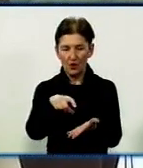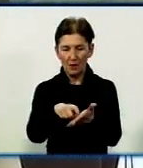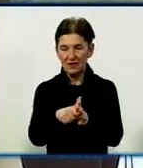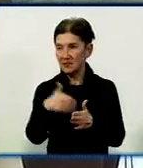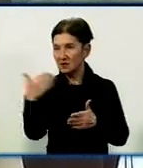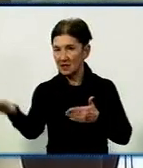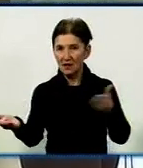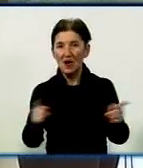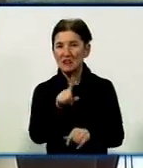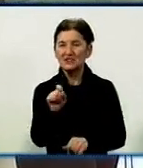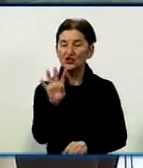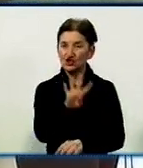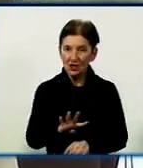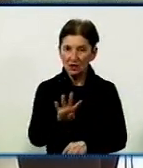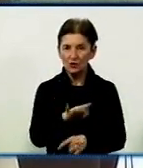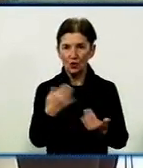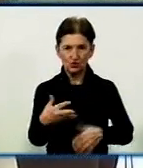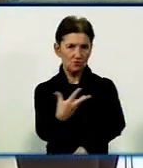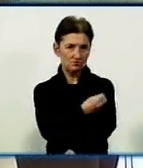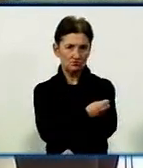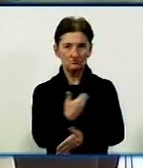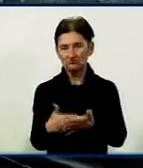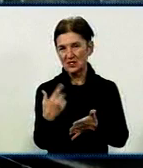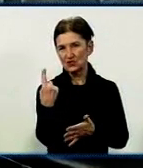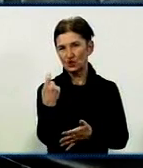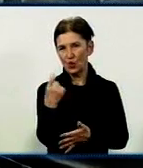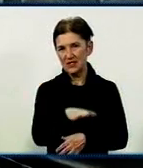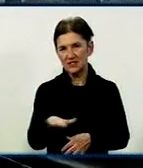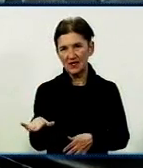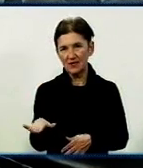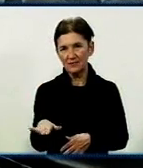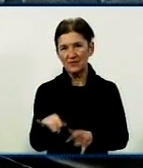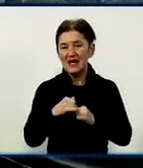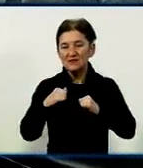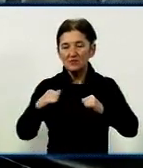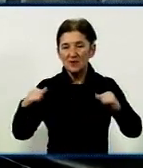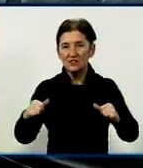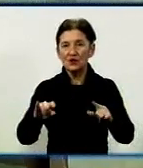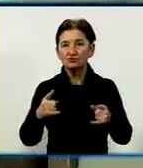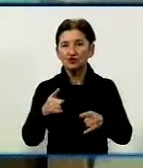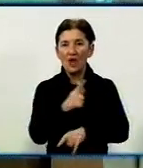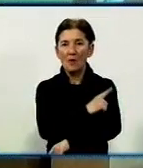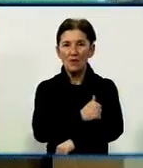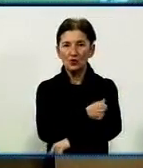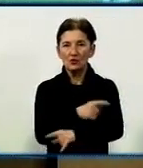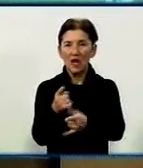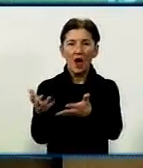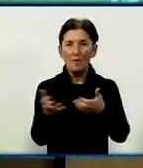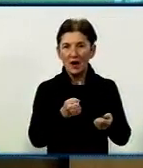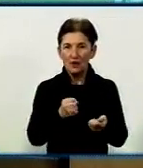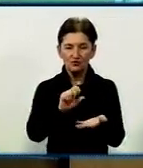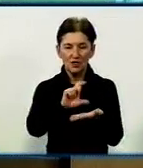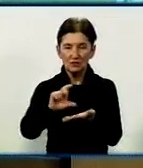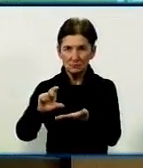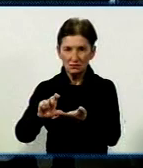за 4 години роботи тут прищепили майже 100 діток. Збільшення черг посадовці пояснюють тим, що амбулаторії отримали вакцину від поліомеліту